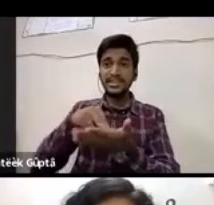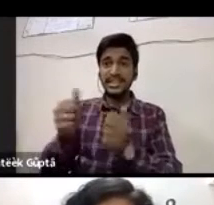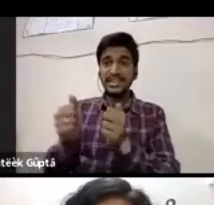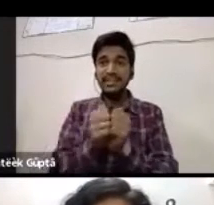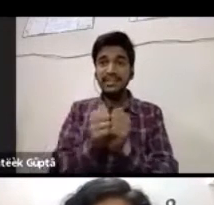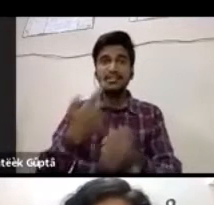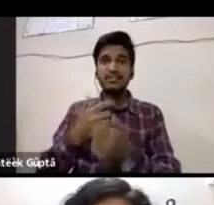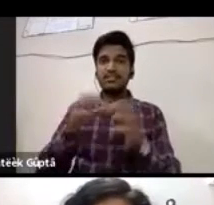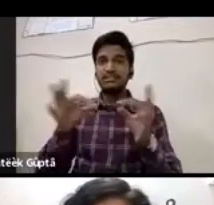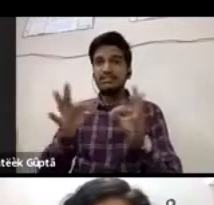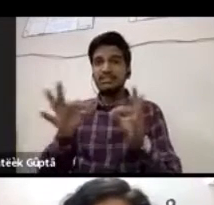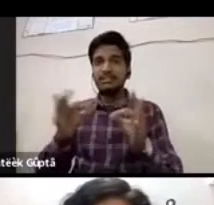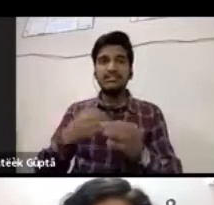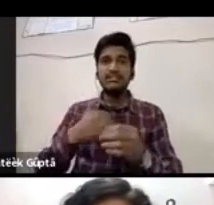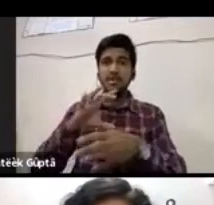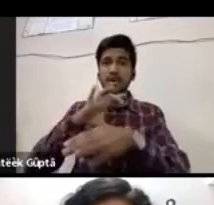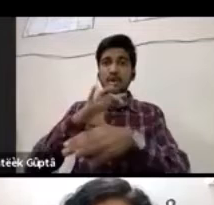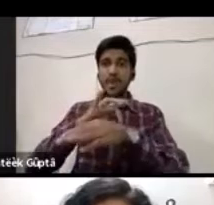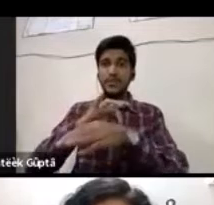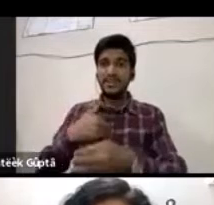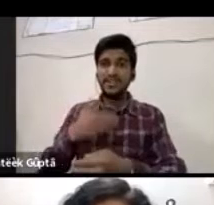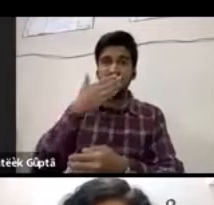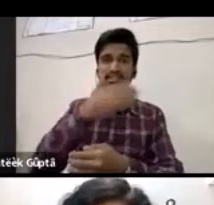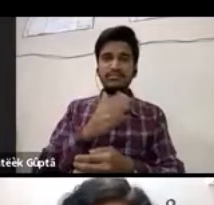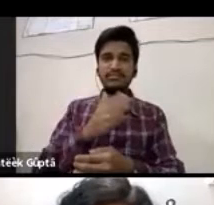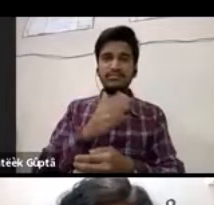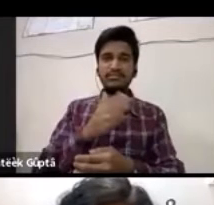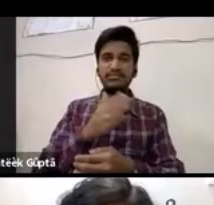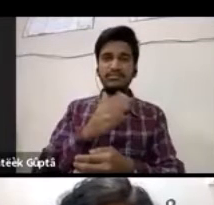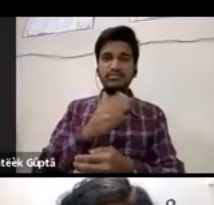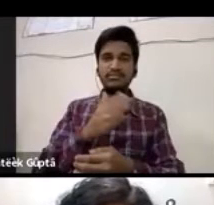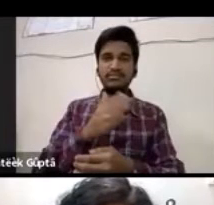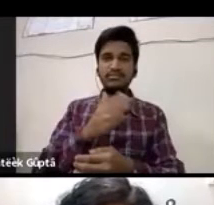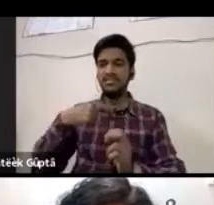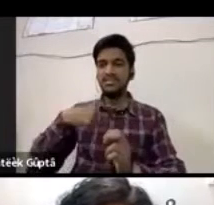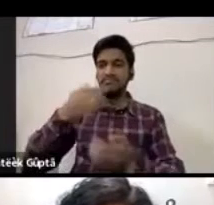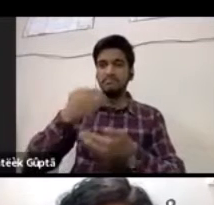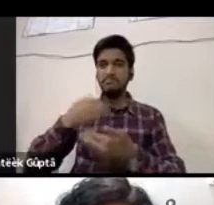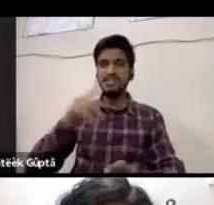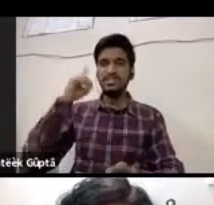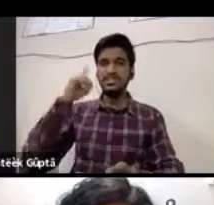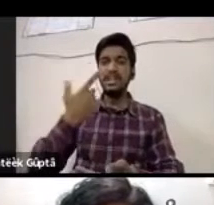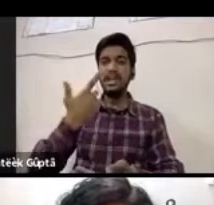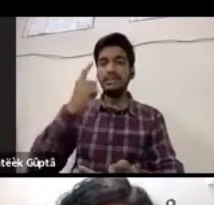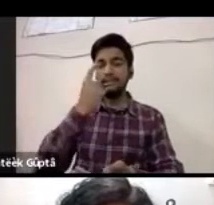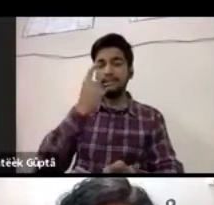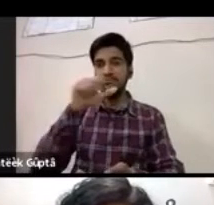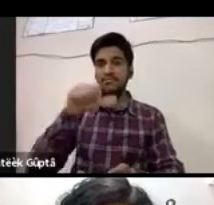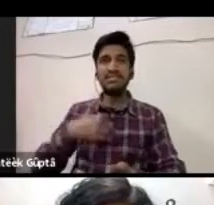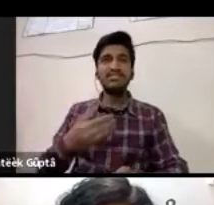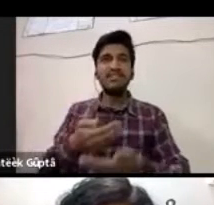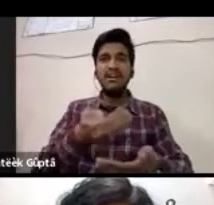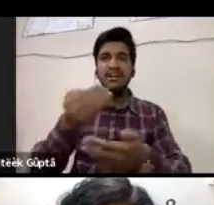nahi jaate, right? Medical intervention nahi lete. Jo problem ko deteriorate karta hai. Sabse pehle,